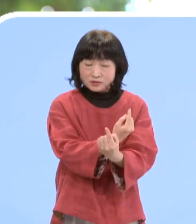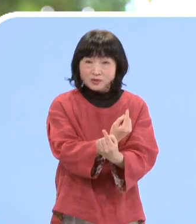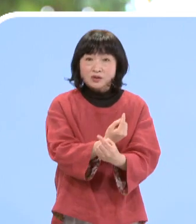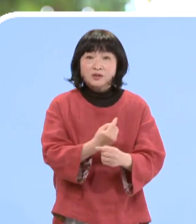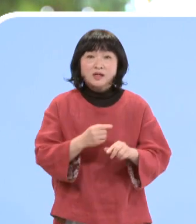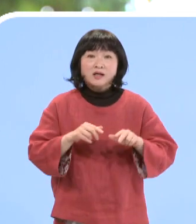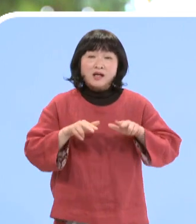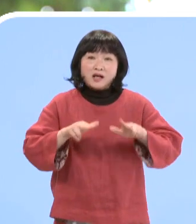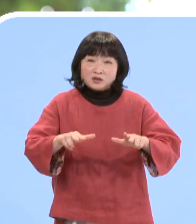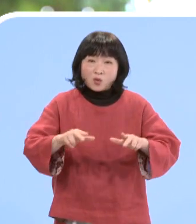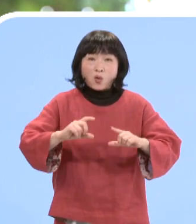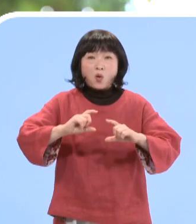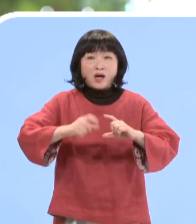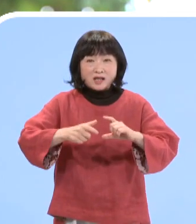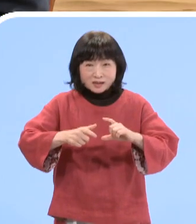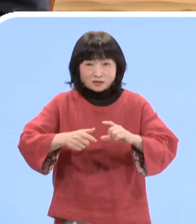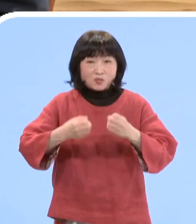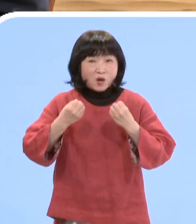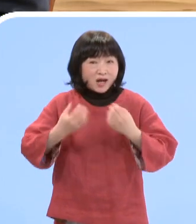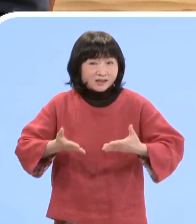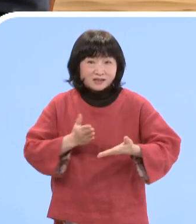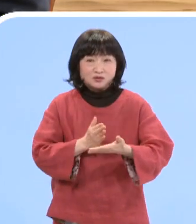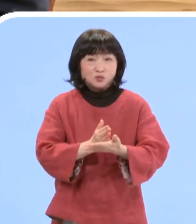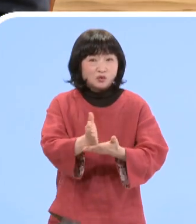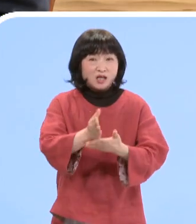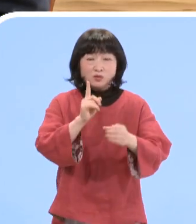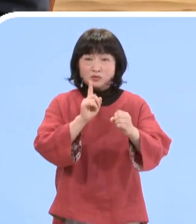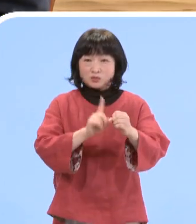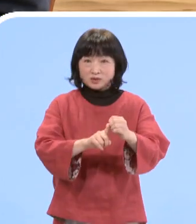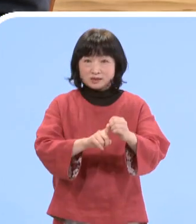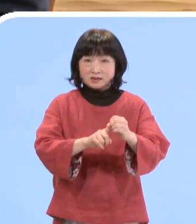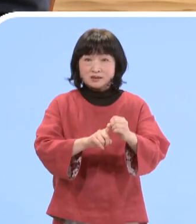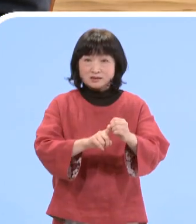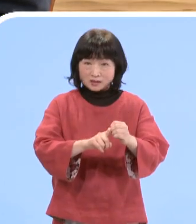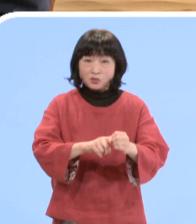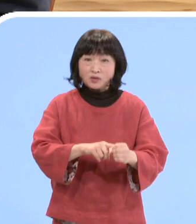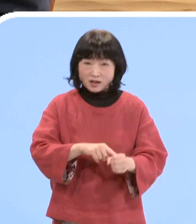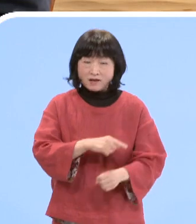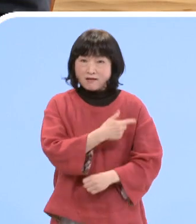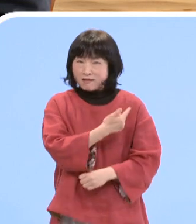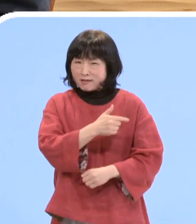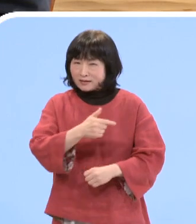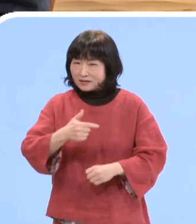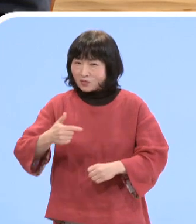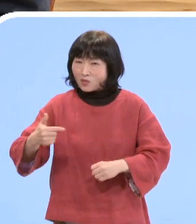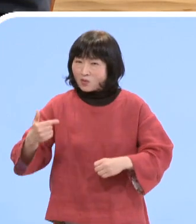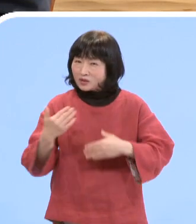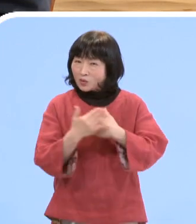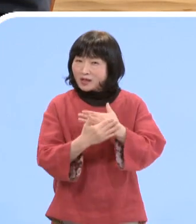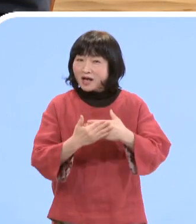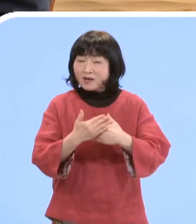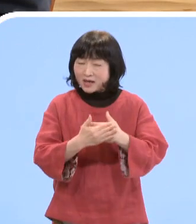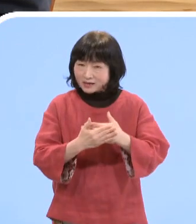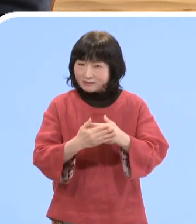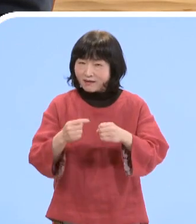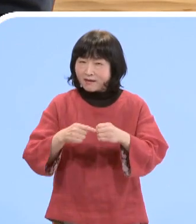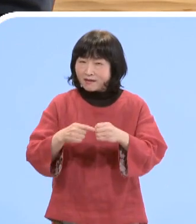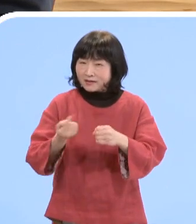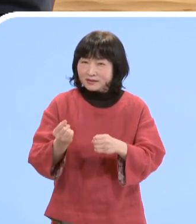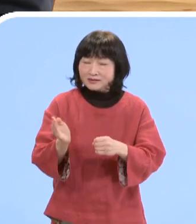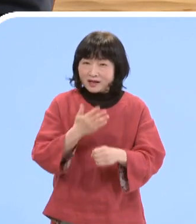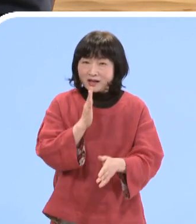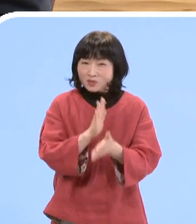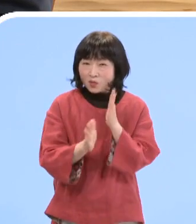行革のスタートの年ですし、あらゆる意味で節目からの再スタートをする